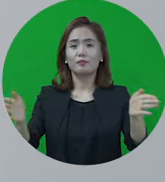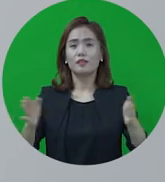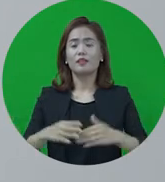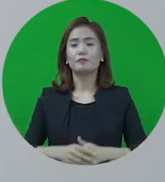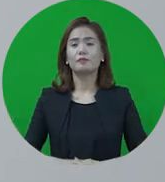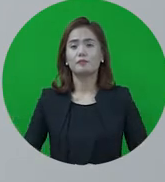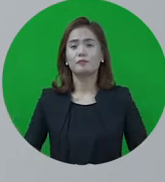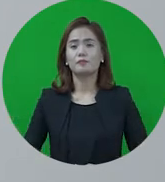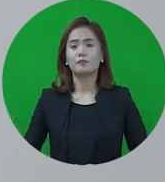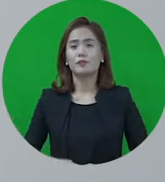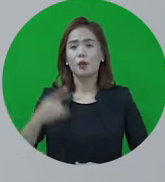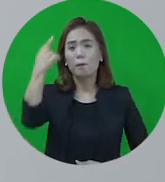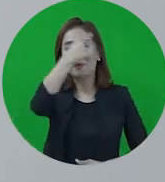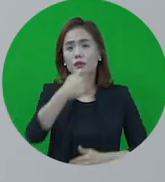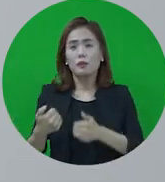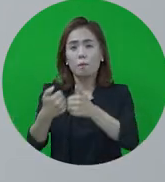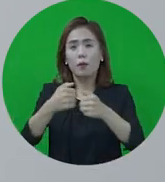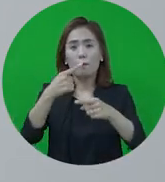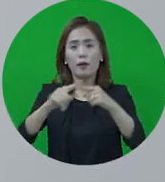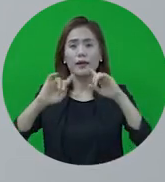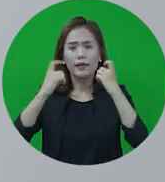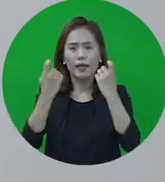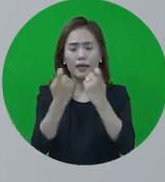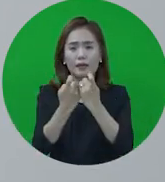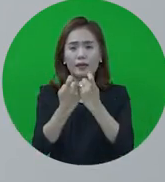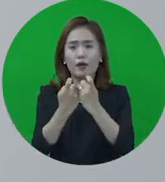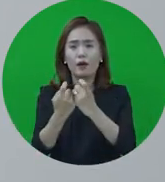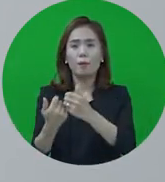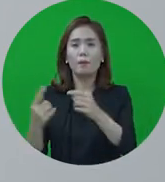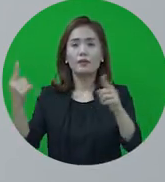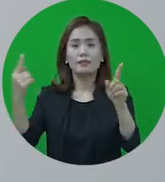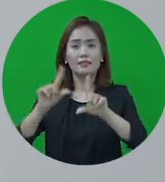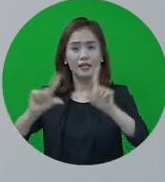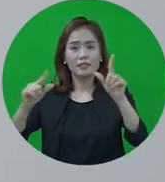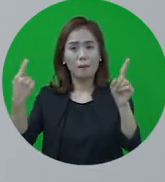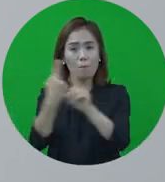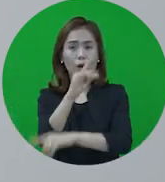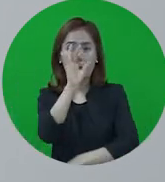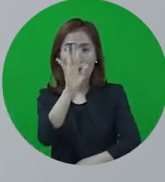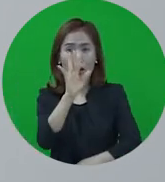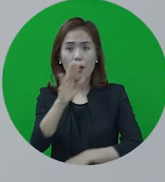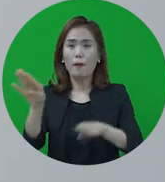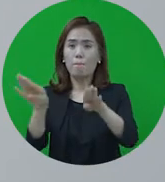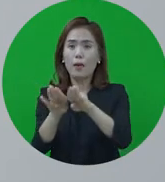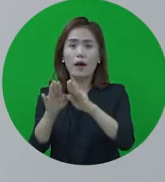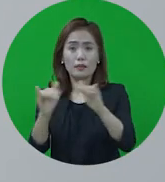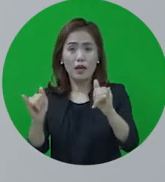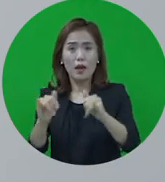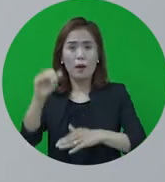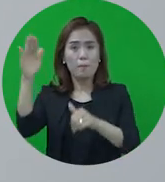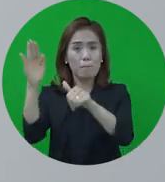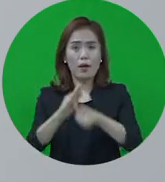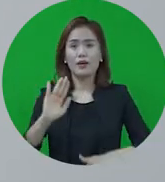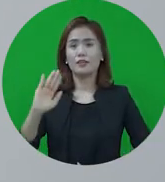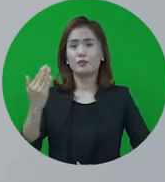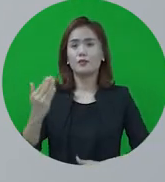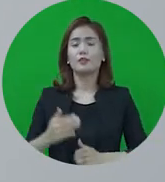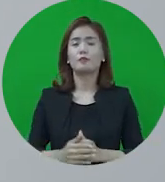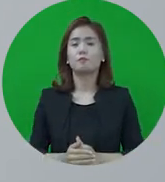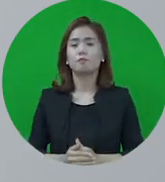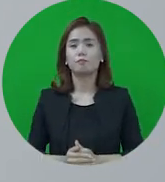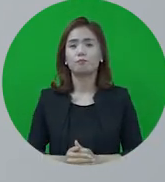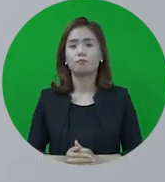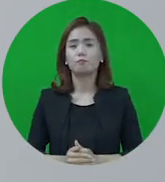실시합니다. 면접평가의 개인별 면접일시는 변경할 수 없으며 결시자의 경우 불합격 처리됩니다.